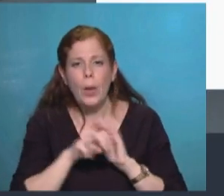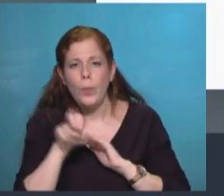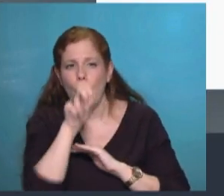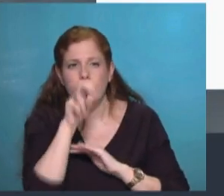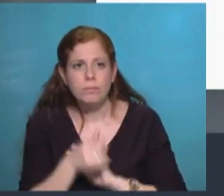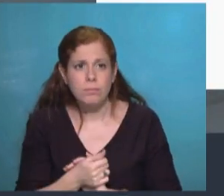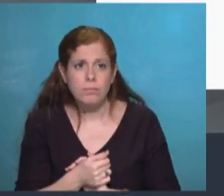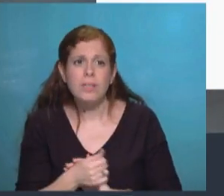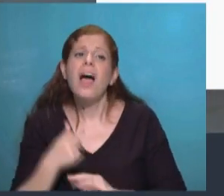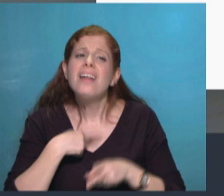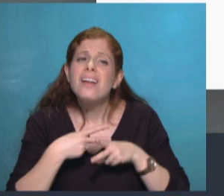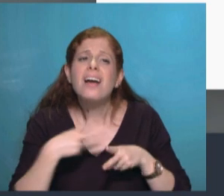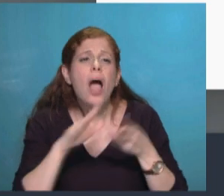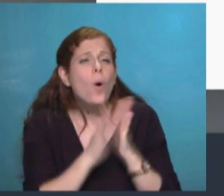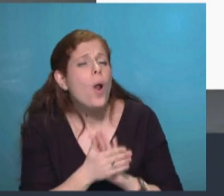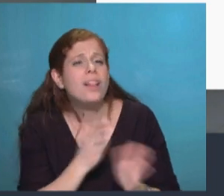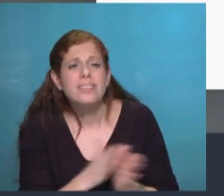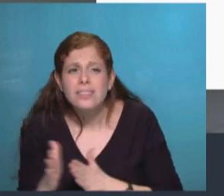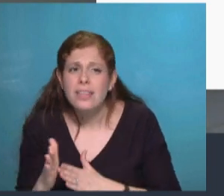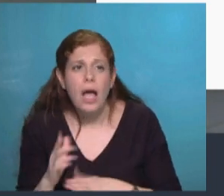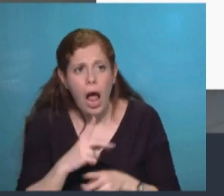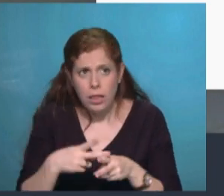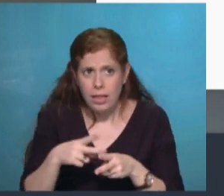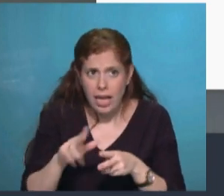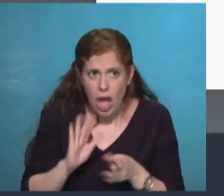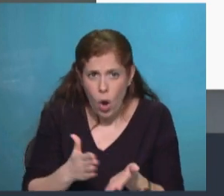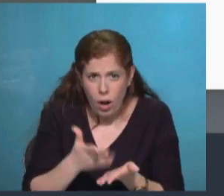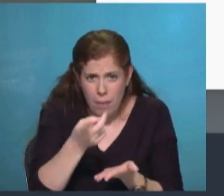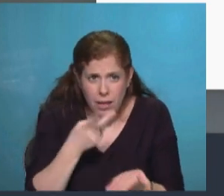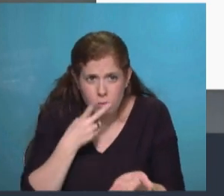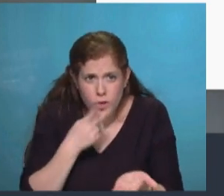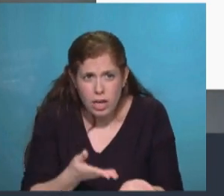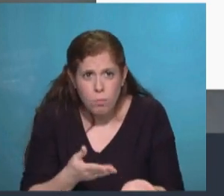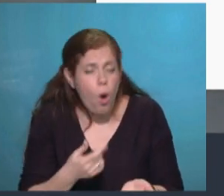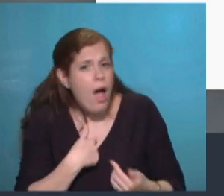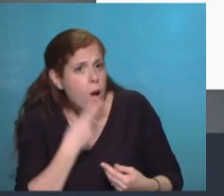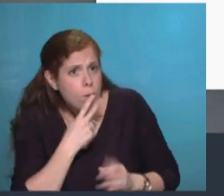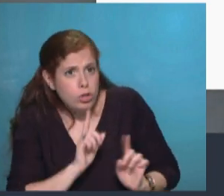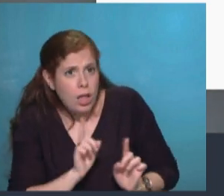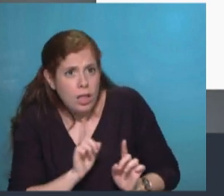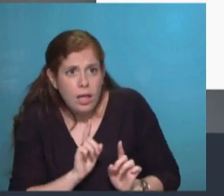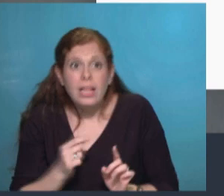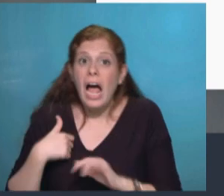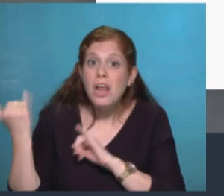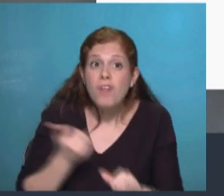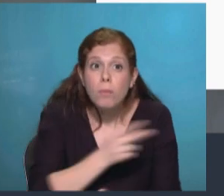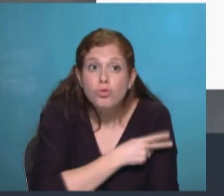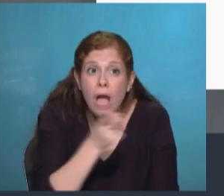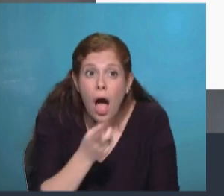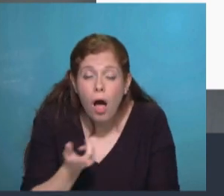אני מסתדר את הכל. אתם נקיע את הכל. מה את מאשרת פה? לא מאשרת. אני אביא לך משטרה.